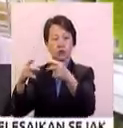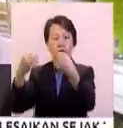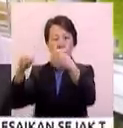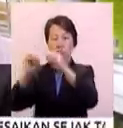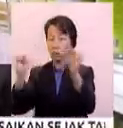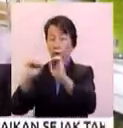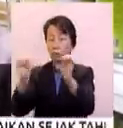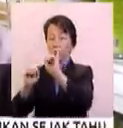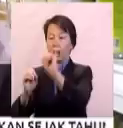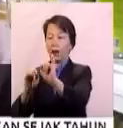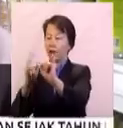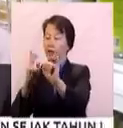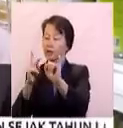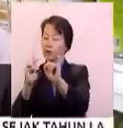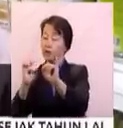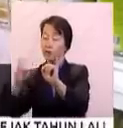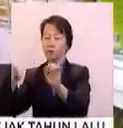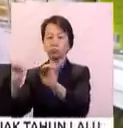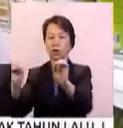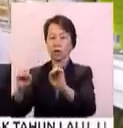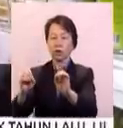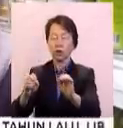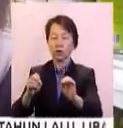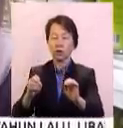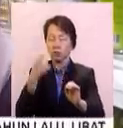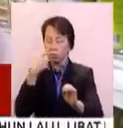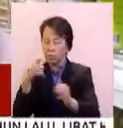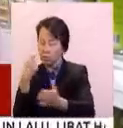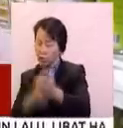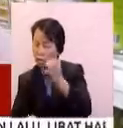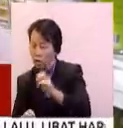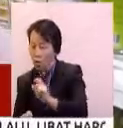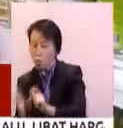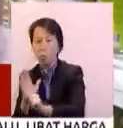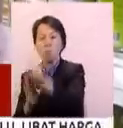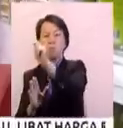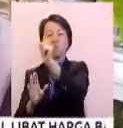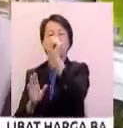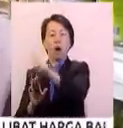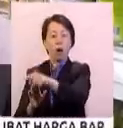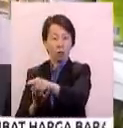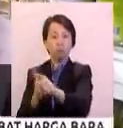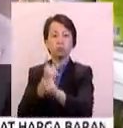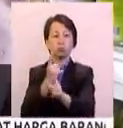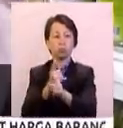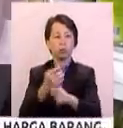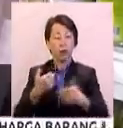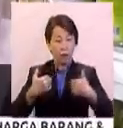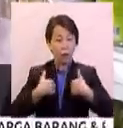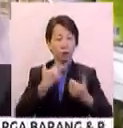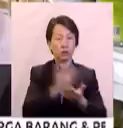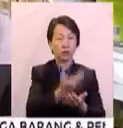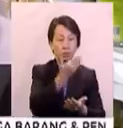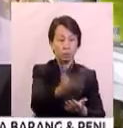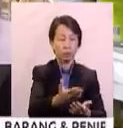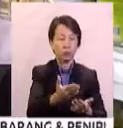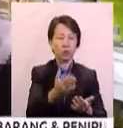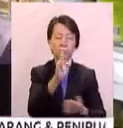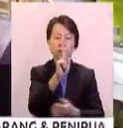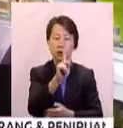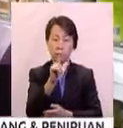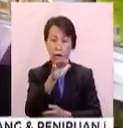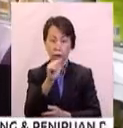ada iKIP, dia punya beza harga tu memang tinggi. Contoh kita orang pernah beli tempat supermarket yang